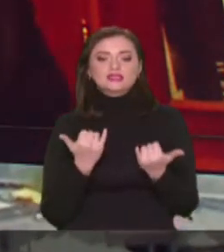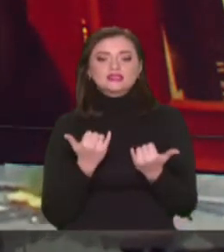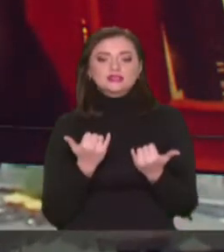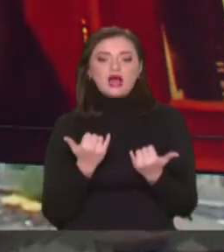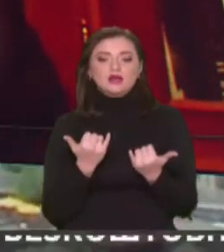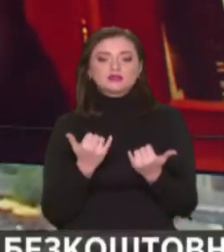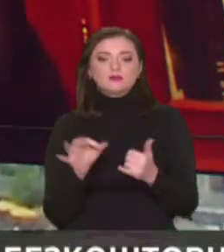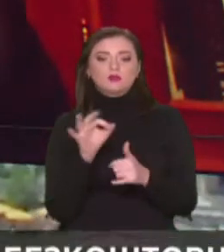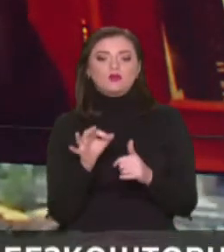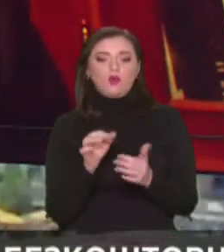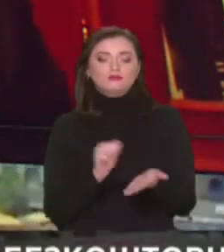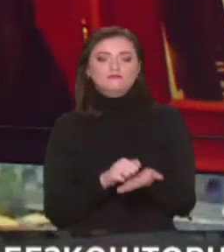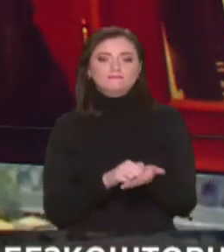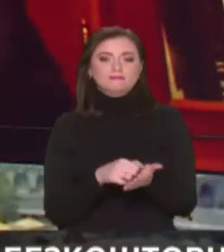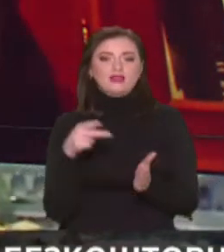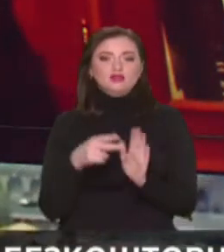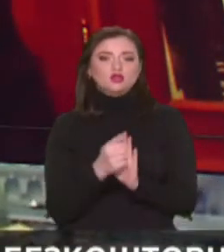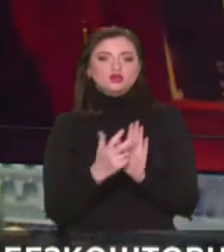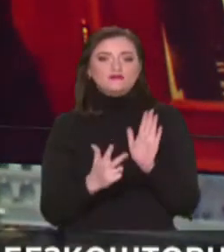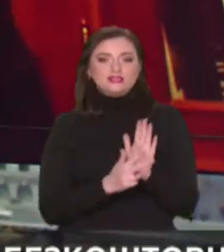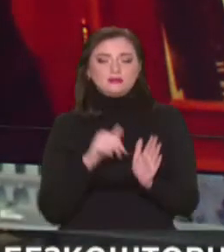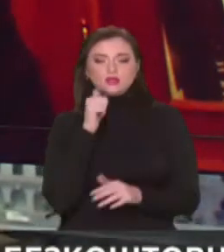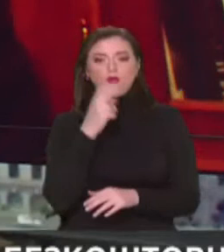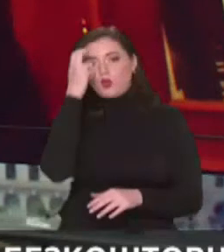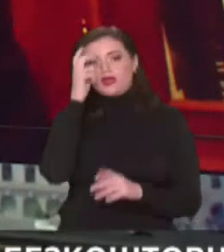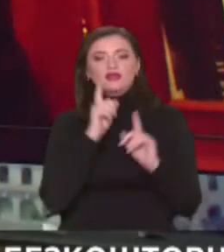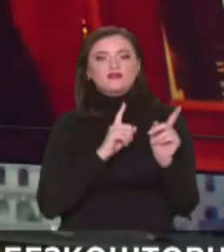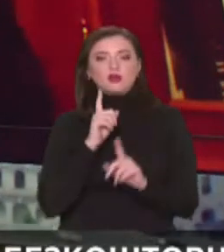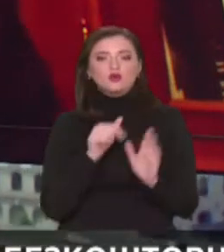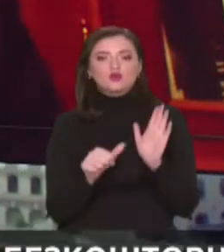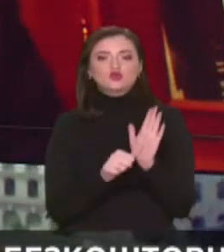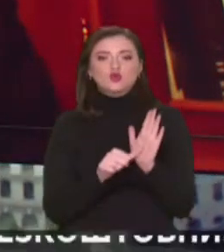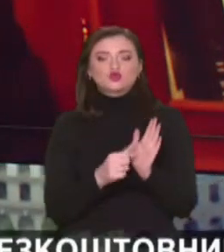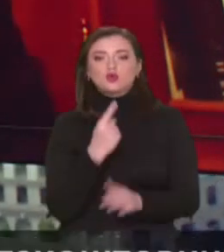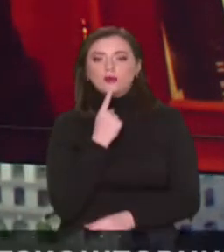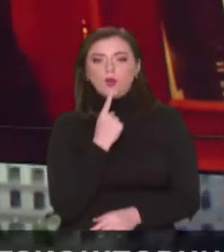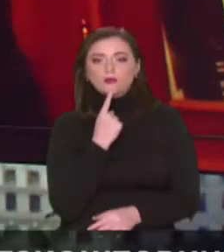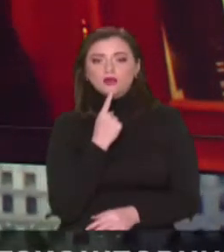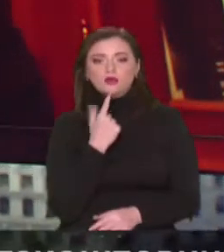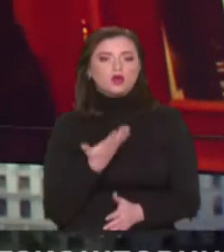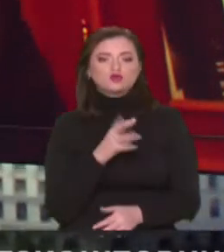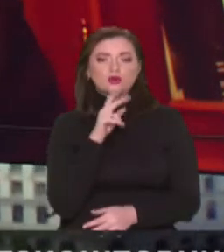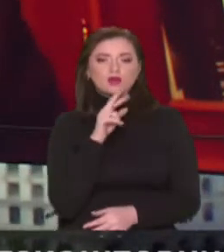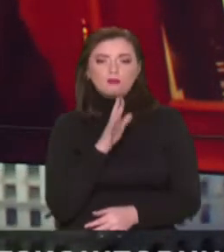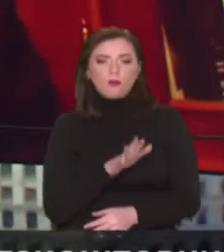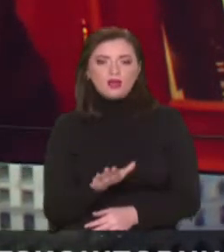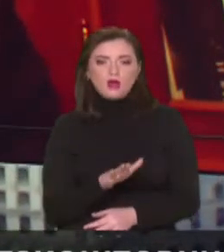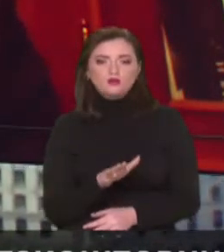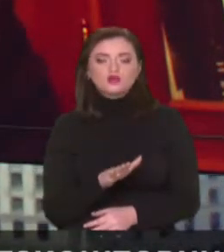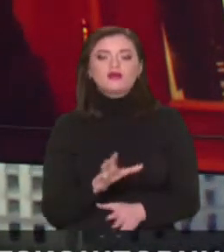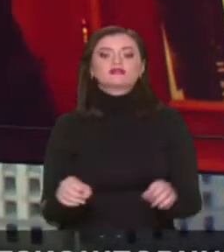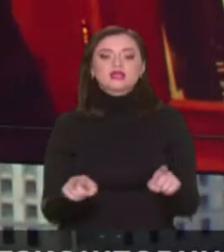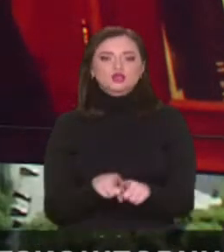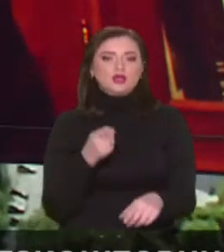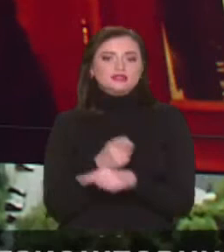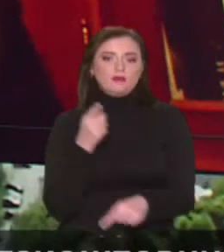норму 2018 року, коли Київрада з шостої попитки, якщо я не помиляюсь, усе ж таки